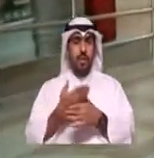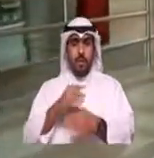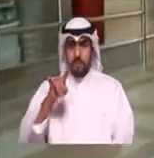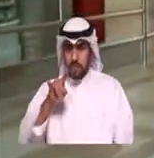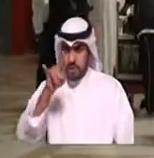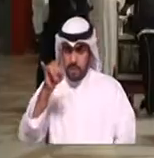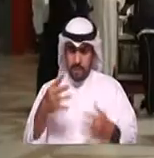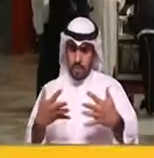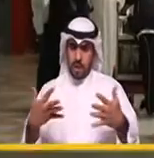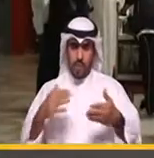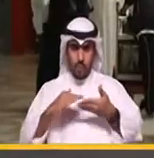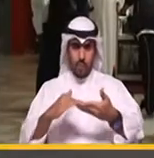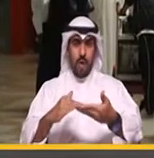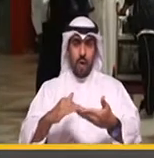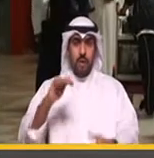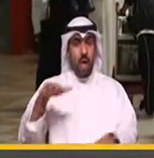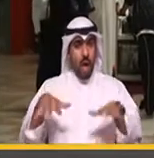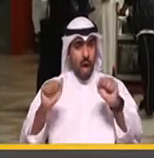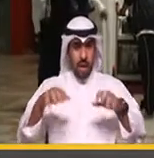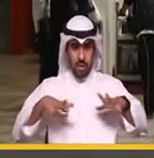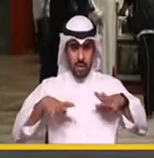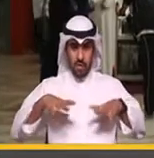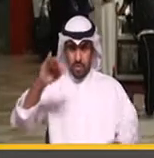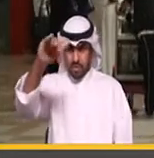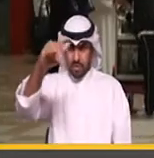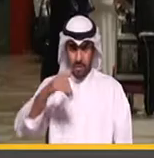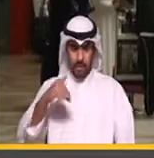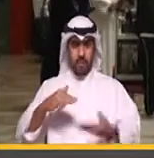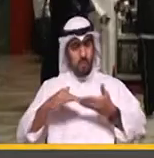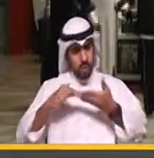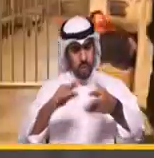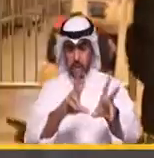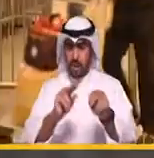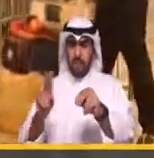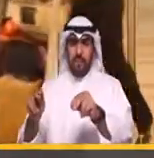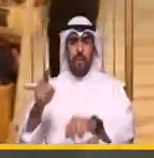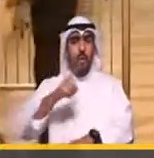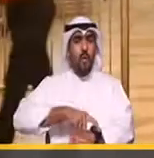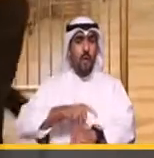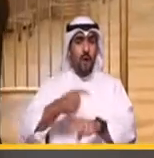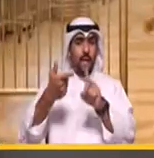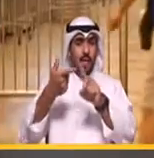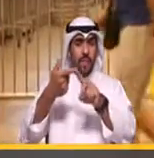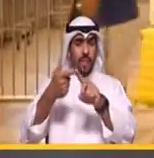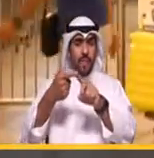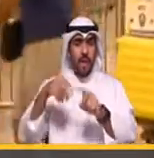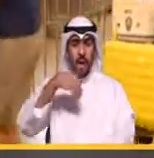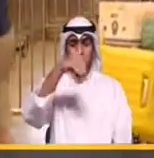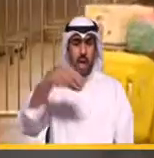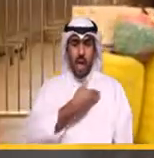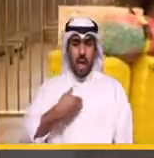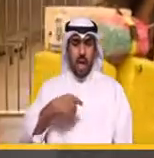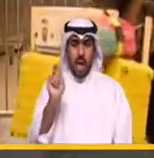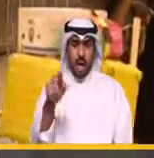من الإجازات الصيفية وكذلك انطلاق الحجاج وعودتهم من الحج، حيث تتوقع أن يصل عدد الرحلات المجدولة